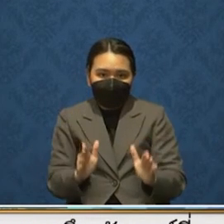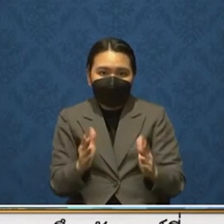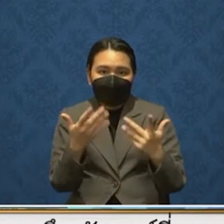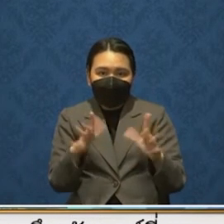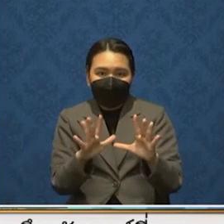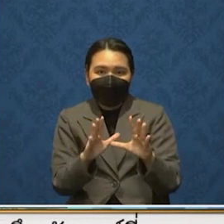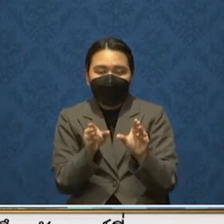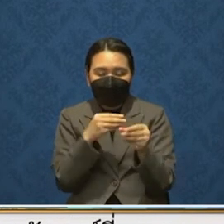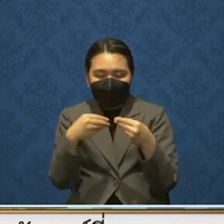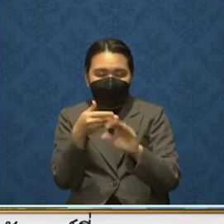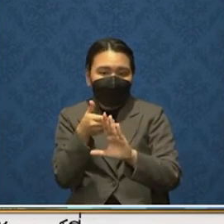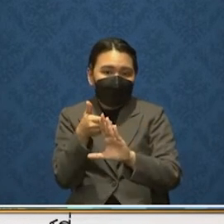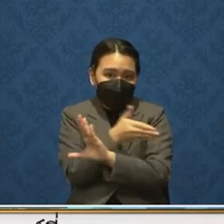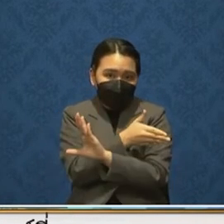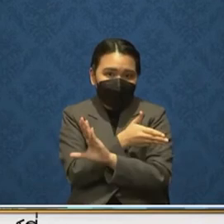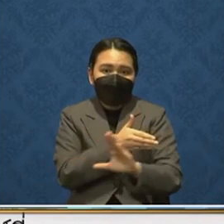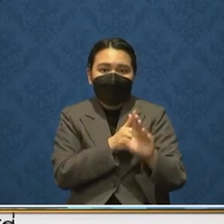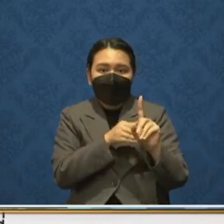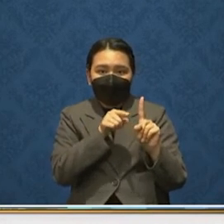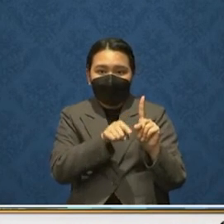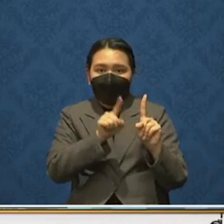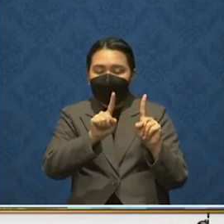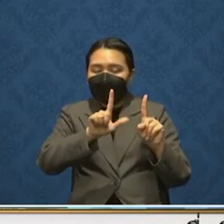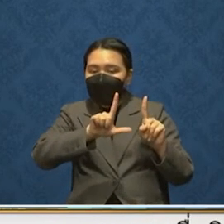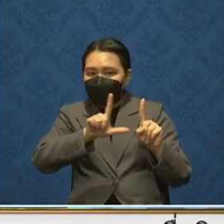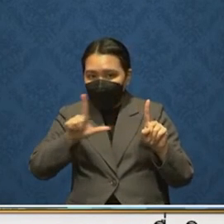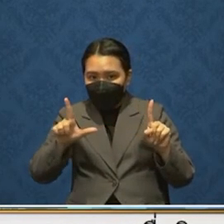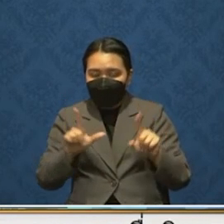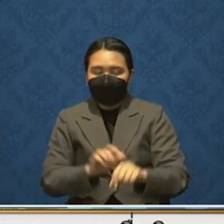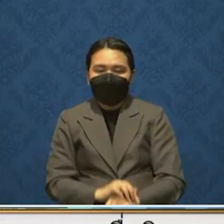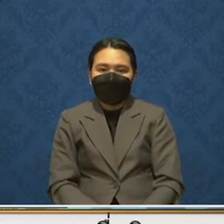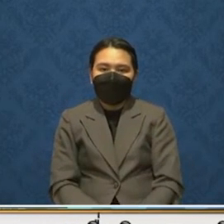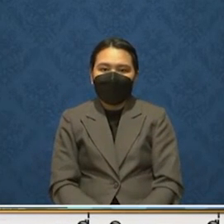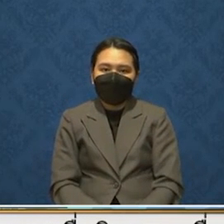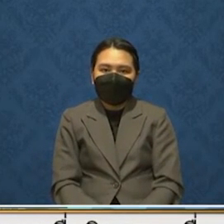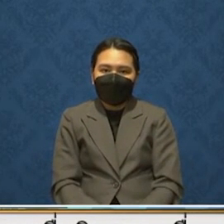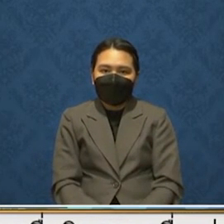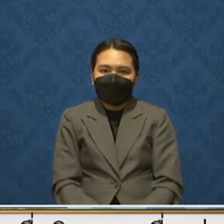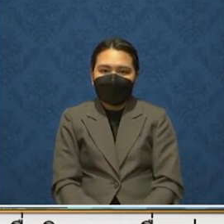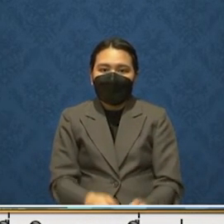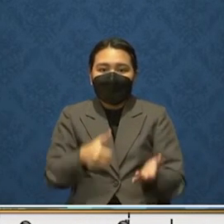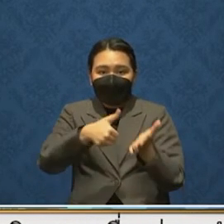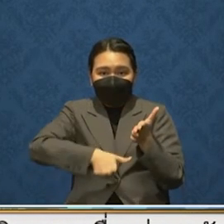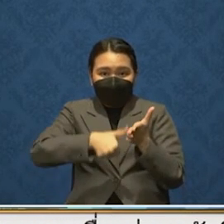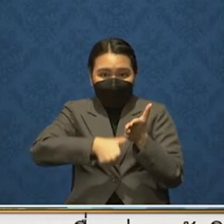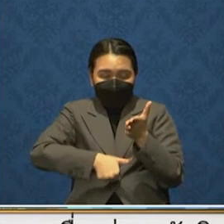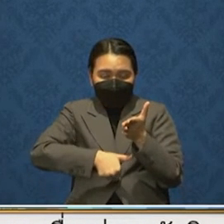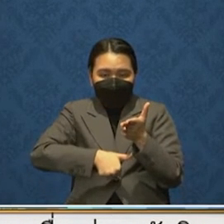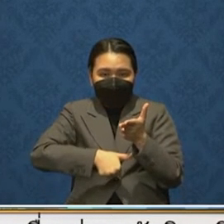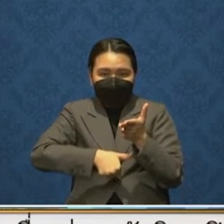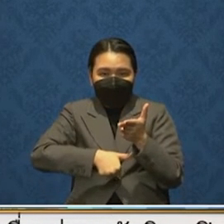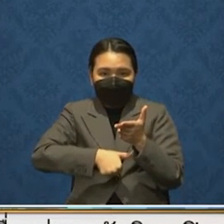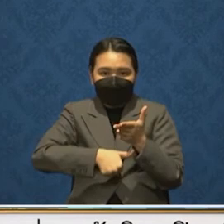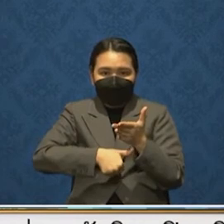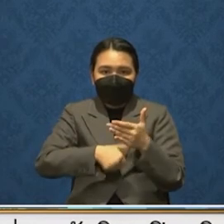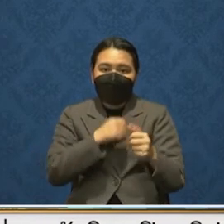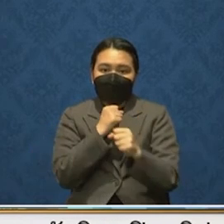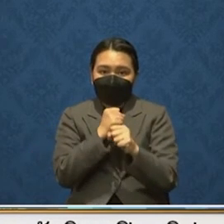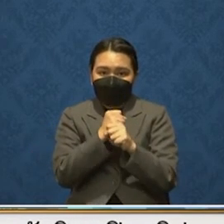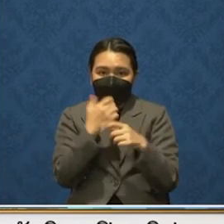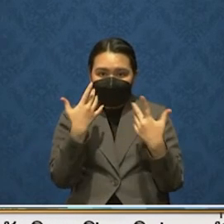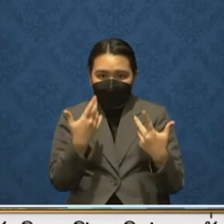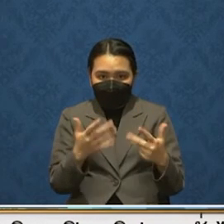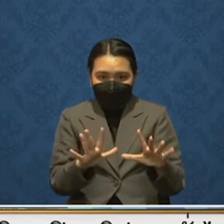เกี่ยก่อนฟ้อง hmm ล้านล่ายนะครับนี้สินรายย่อย Evetี่ถกดar นิ troll